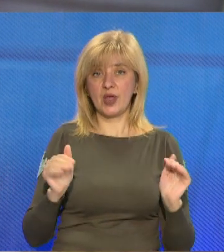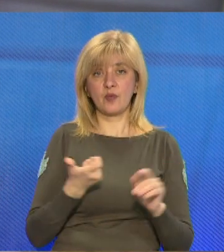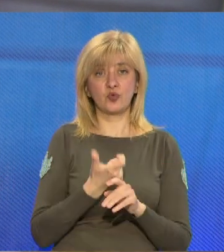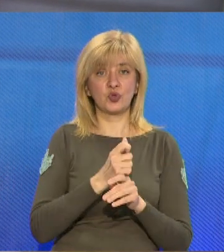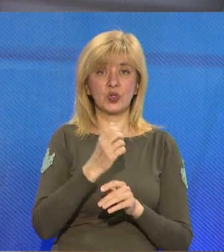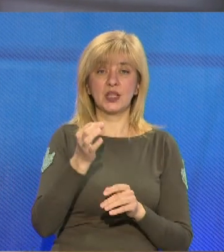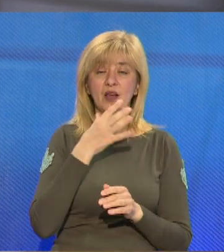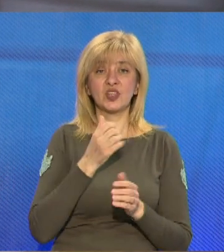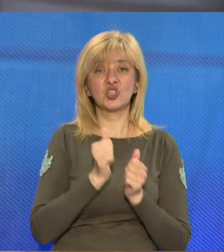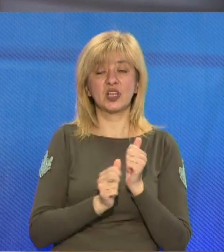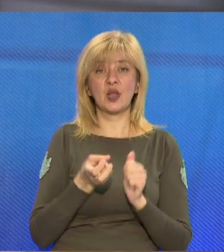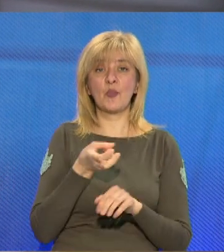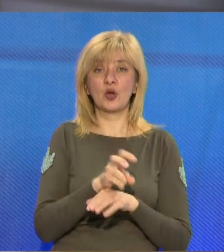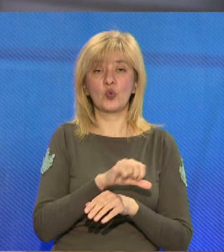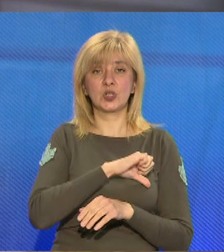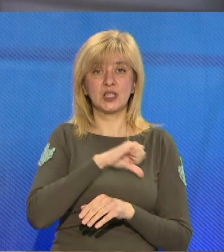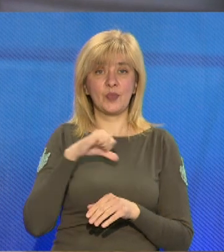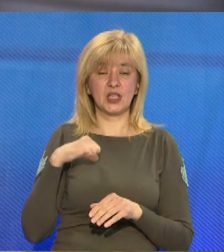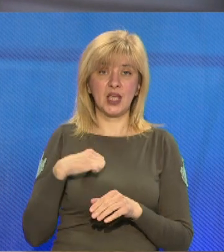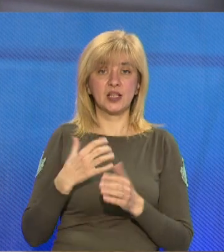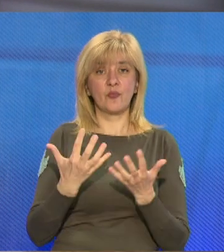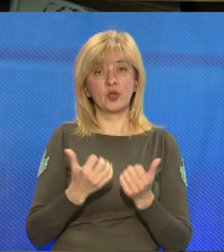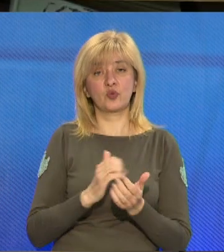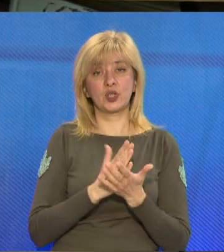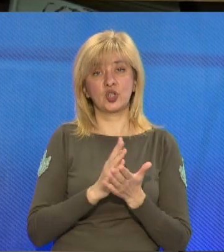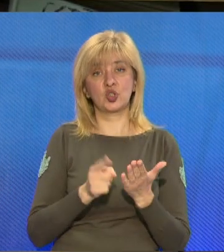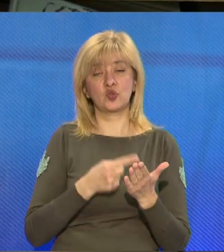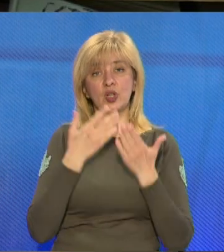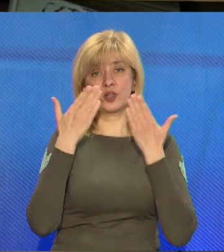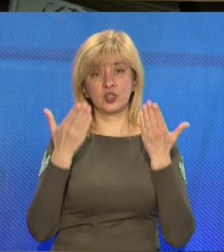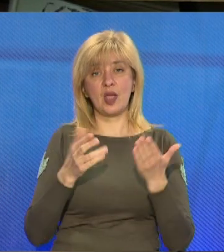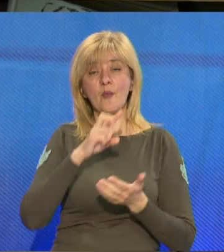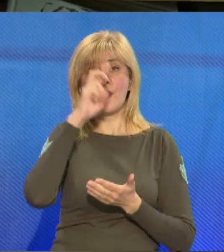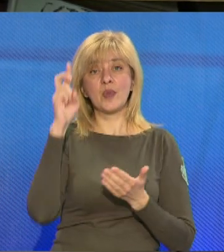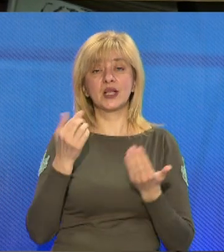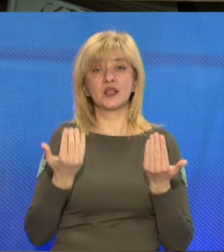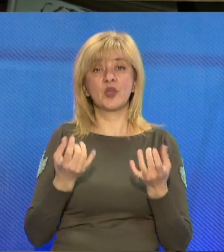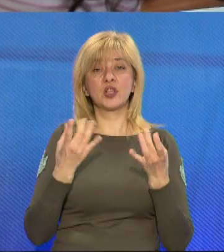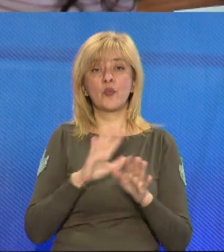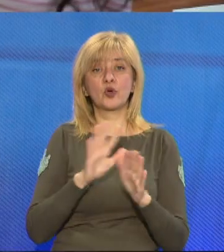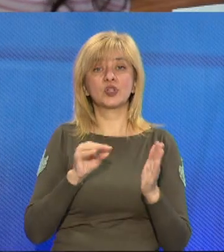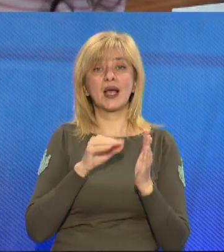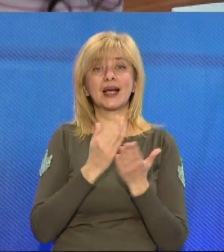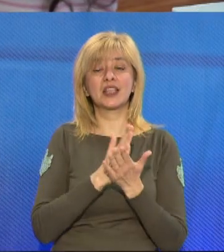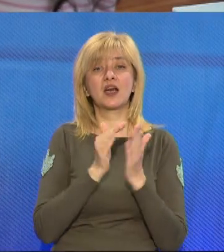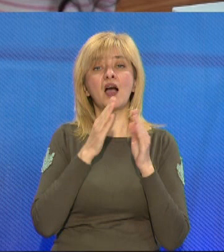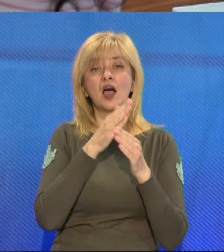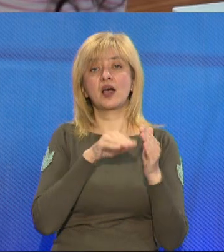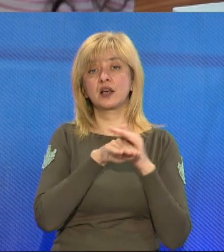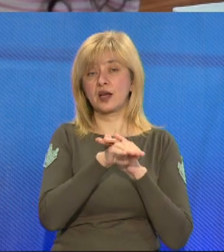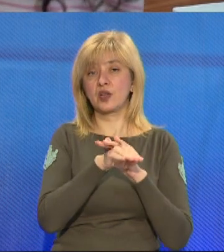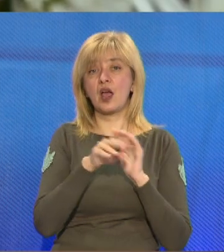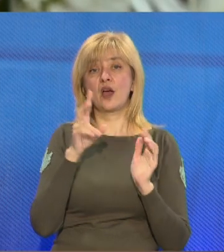часто приходят самостоятельно, берут книги, журналы, читают. Библиотека теперь не просто книгасховище, а еще место для